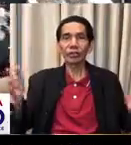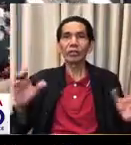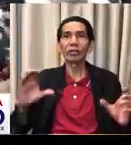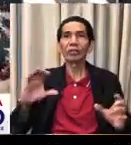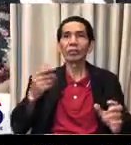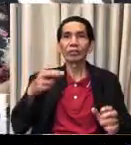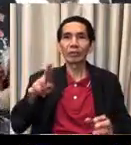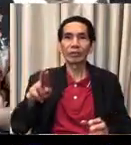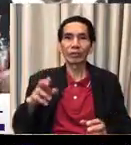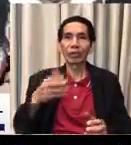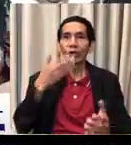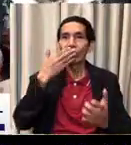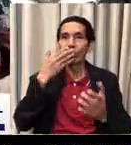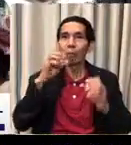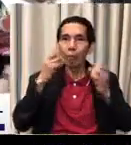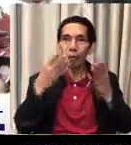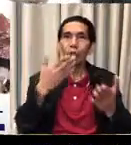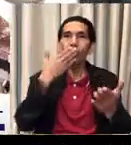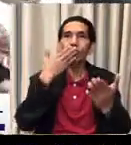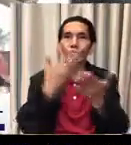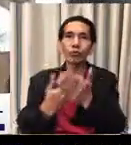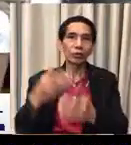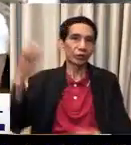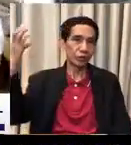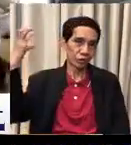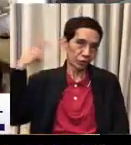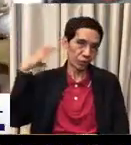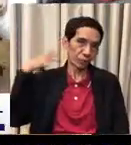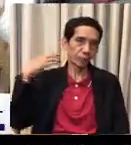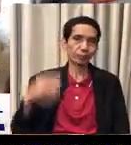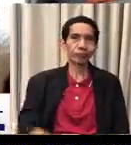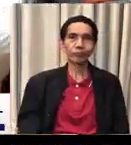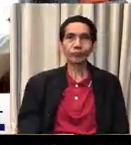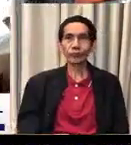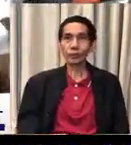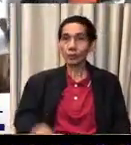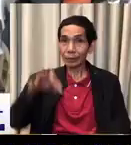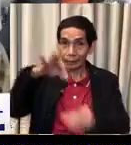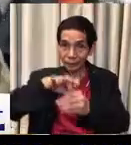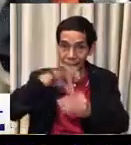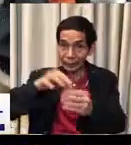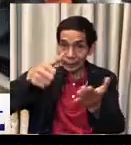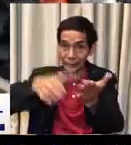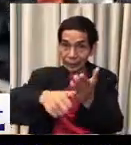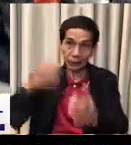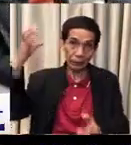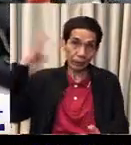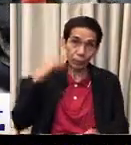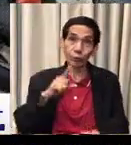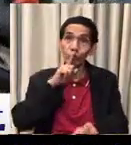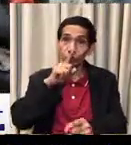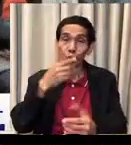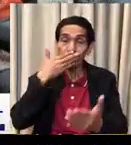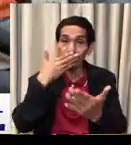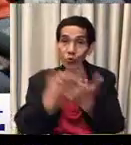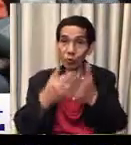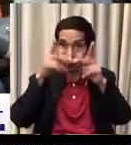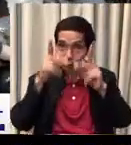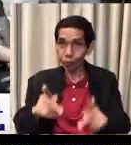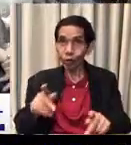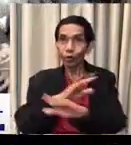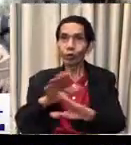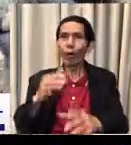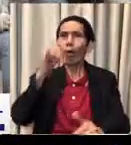inyo, maraming mabuting chairman. Kaya kayo, pagboboto kayo ng chairman, talaga yung mabuti. Huwag